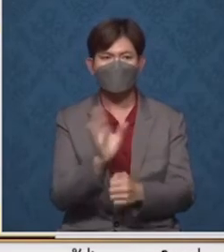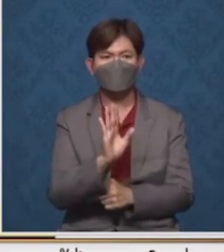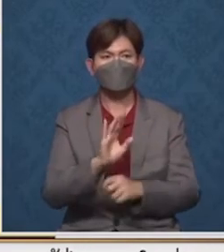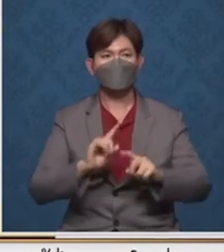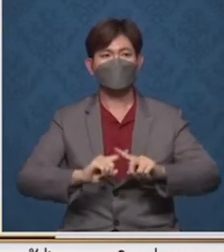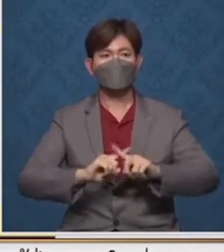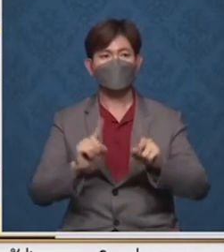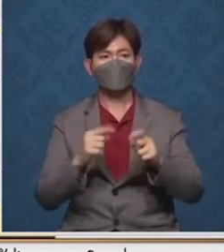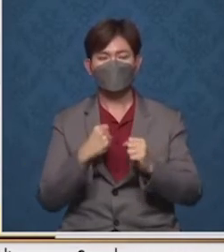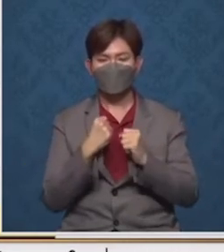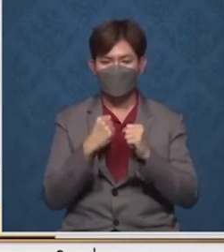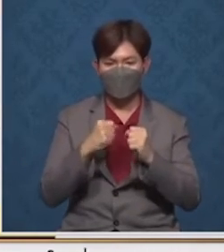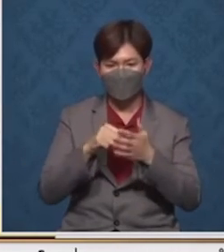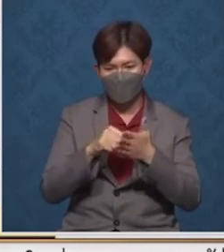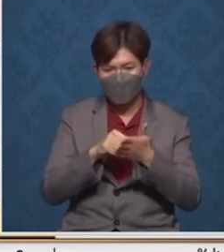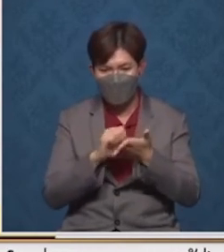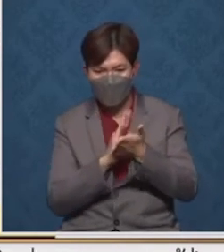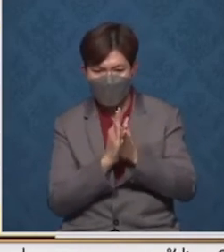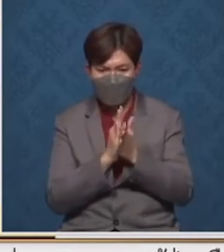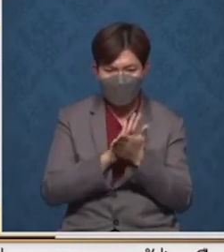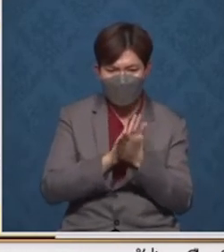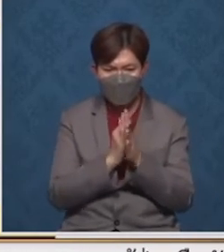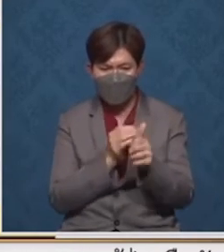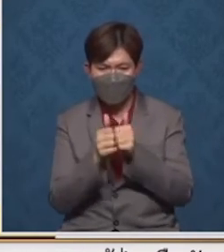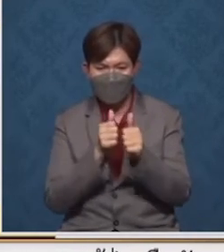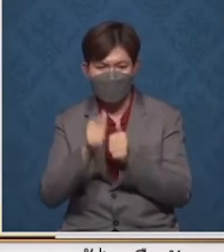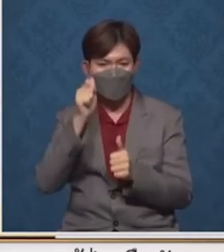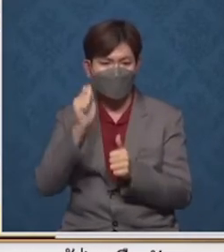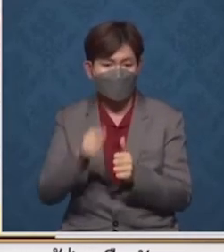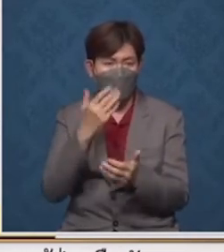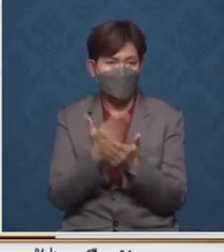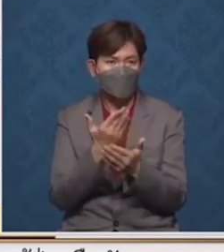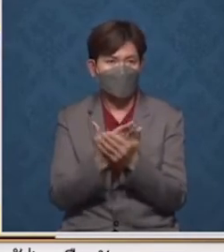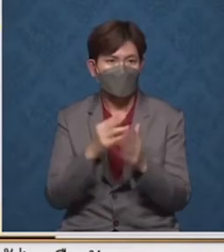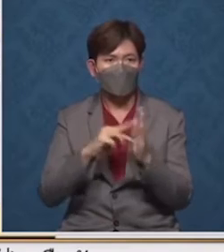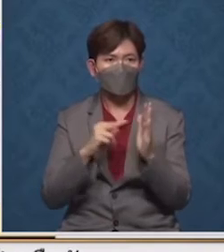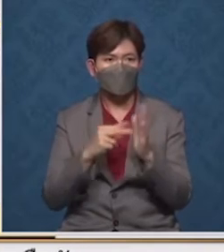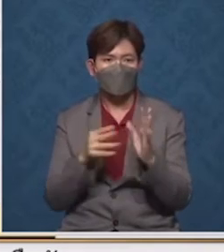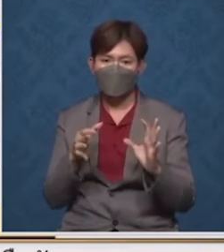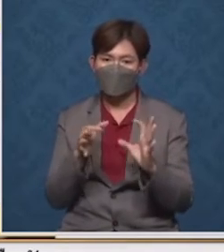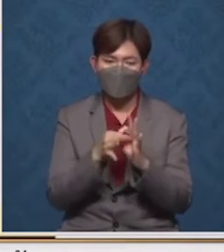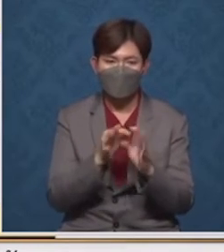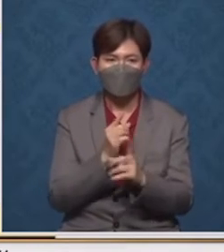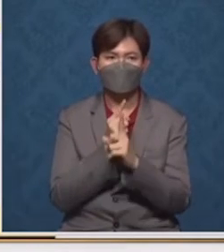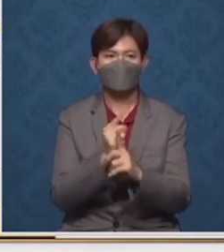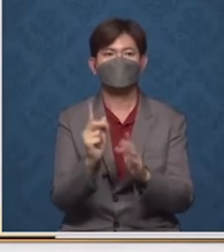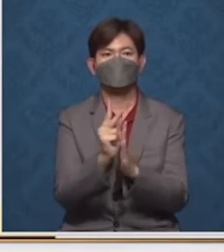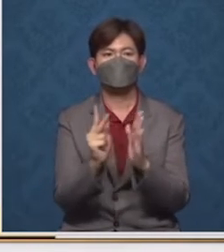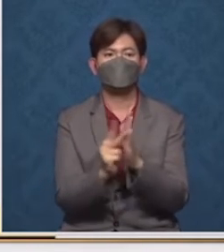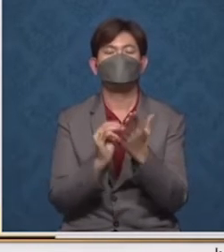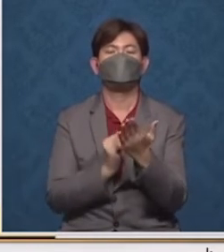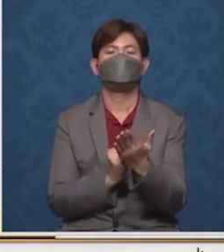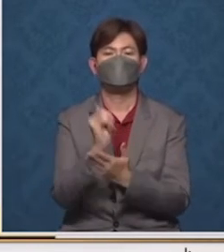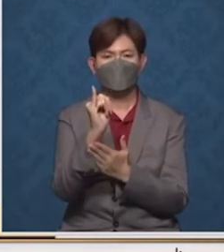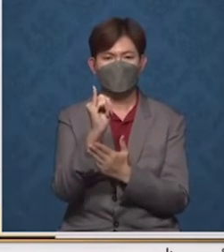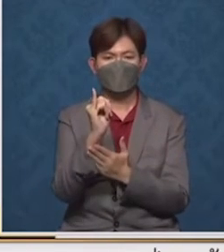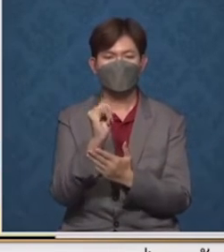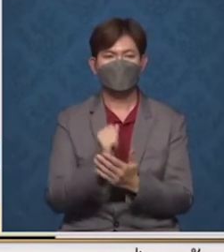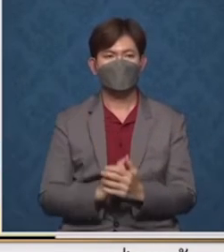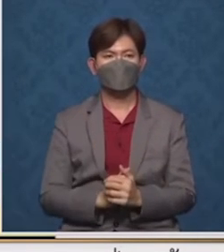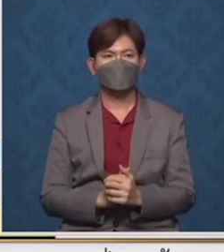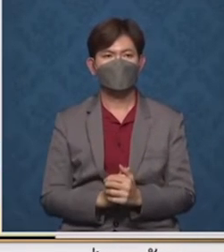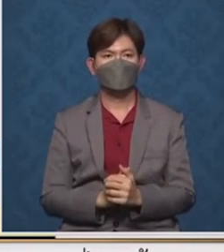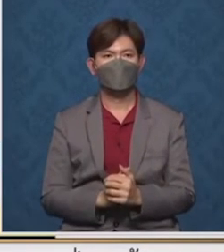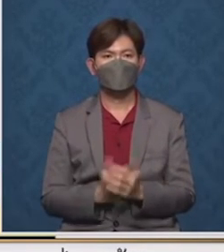การที่คุณพยายามบิดไปประมูลราคานั่นแหละเขาเรียกว่าลอกสเปคถูกต้องตามกฎหมายหมู่